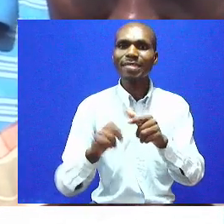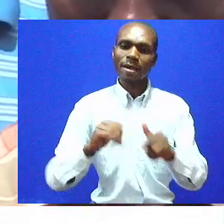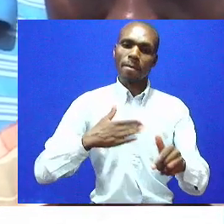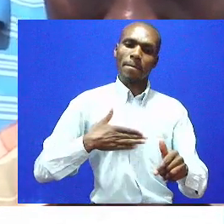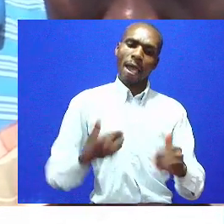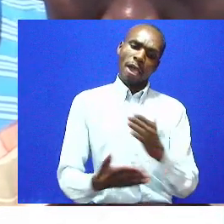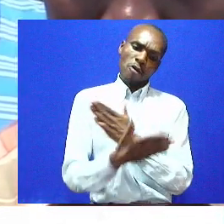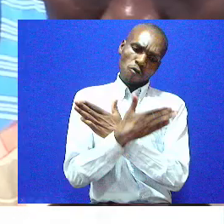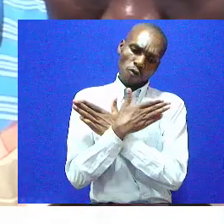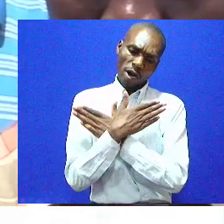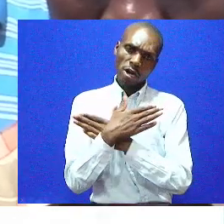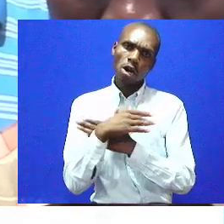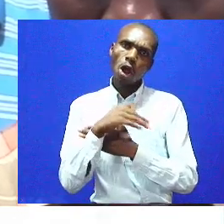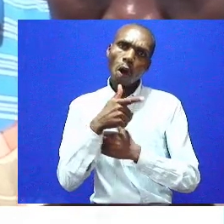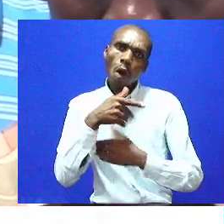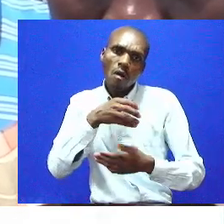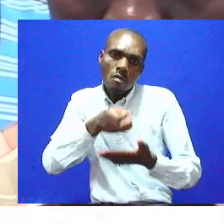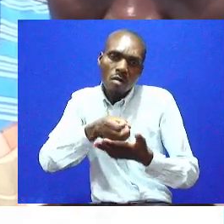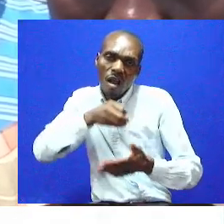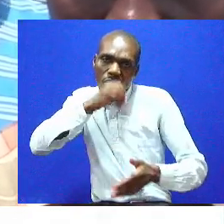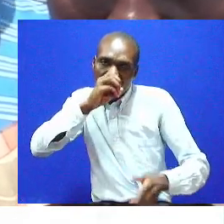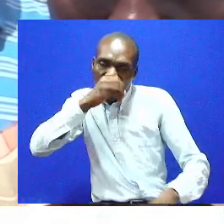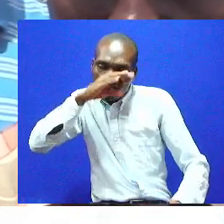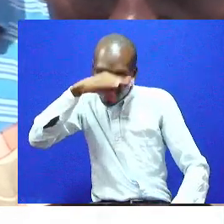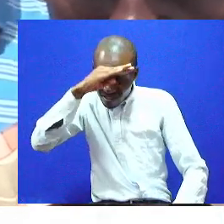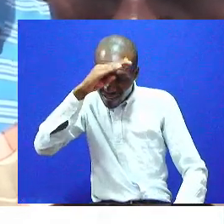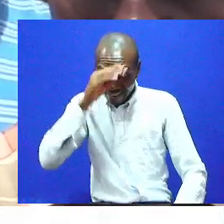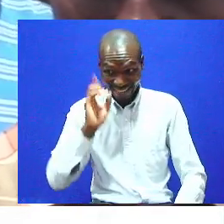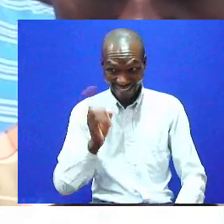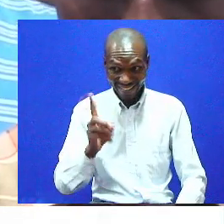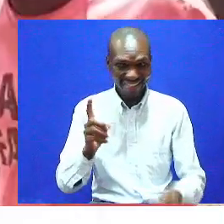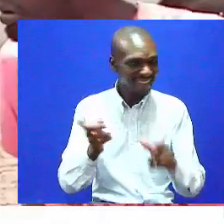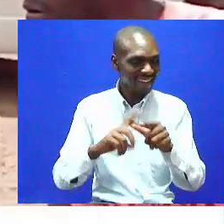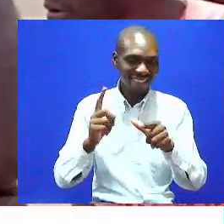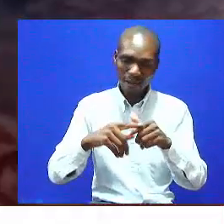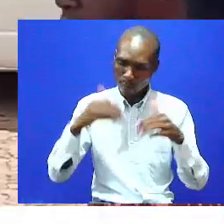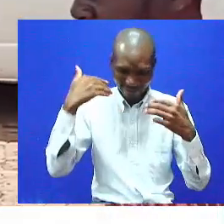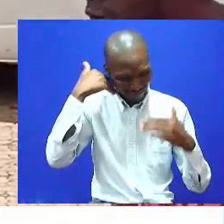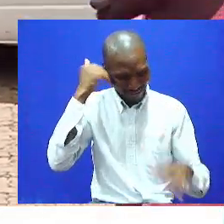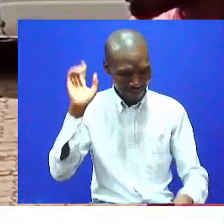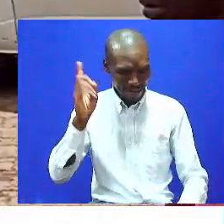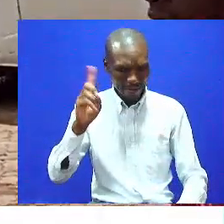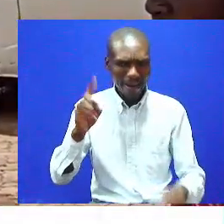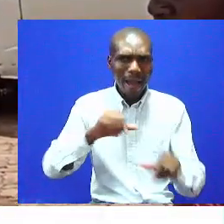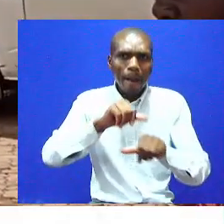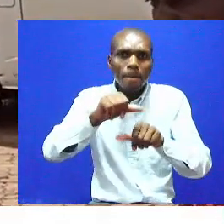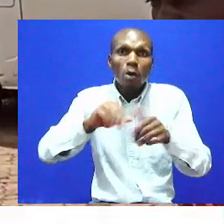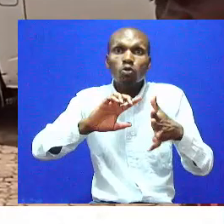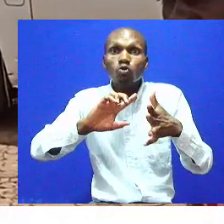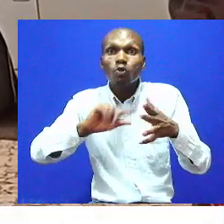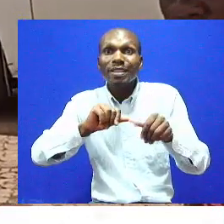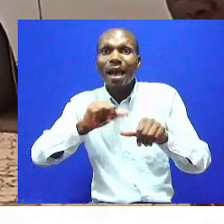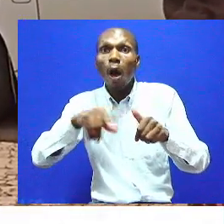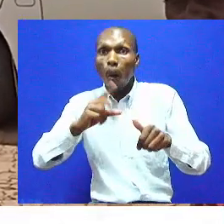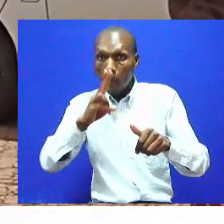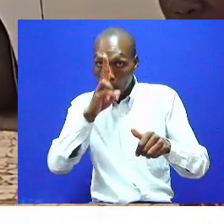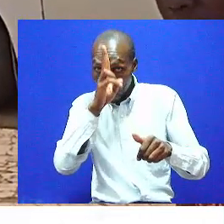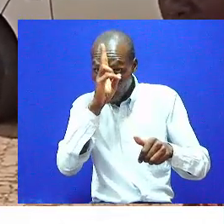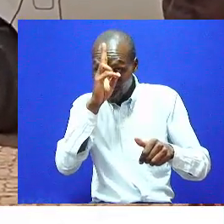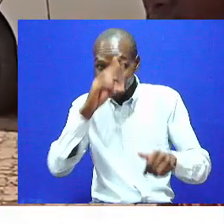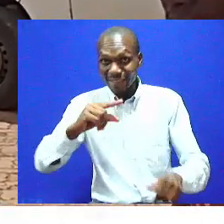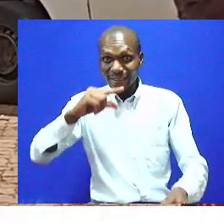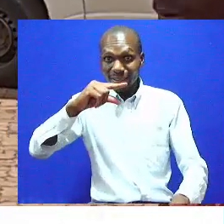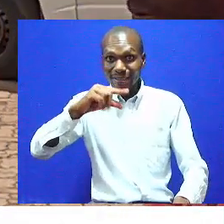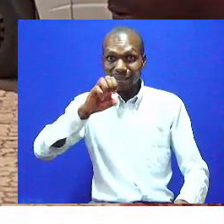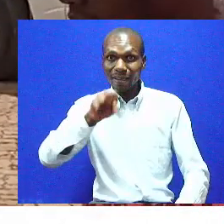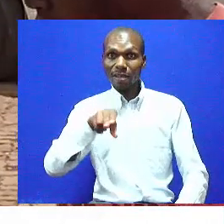wanajua wanakunyonga kidogo. Iyo, tumekata. Waigo, igoro yengana, yabanya nyimbo, bajesi chuko